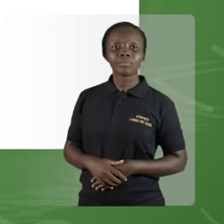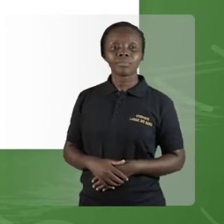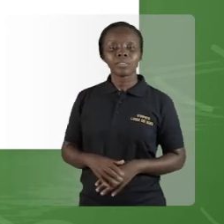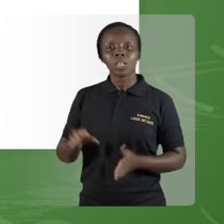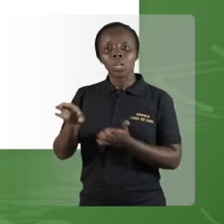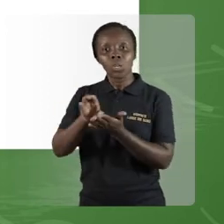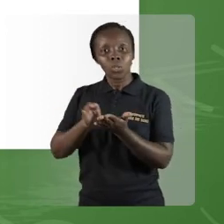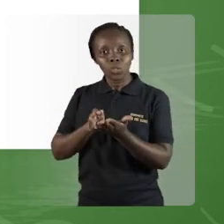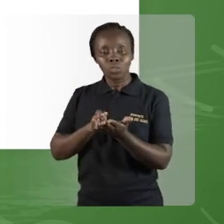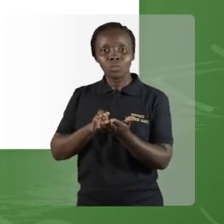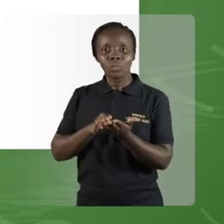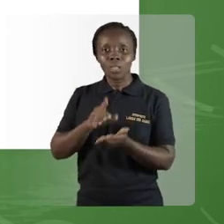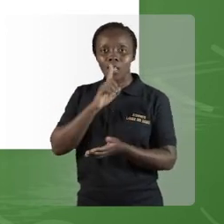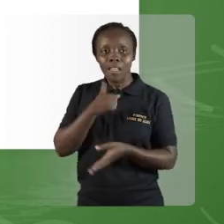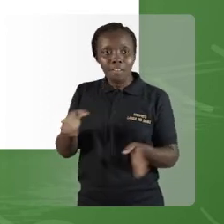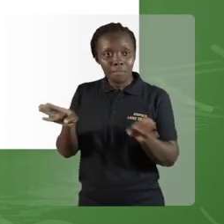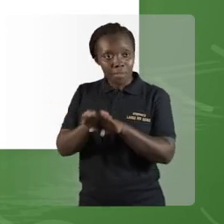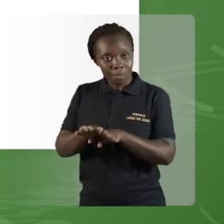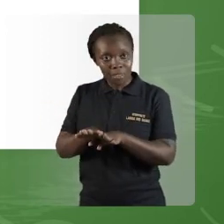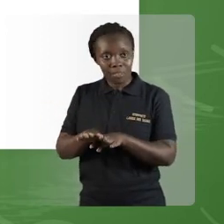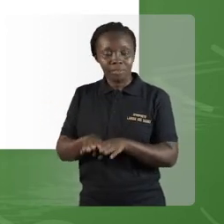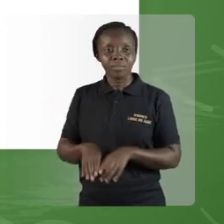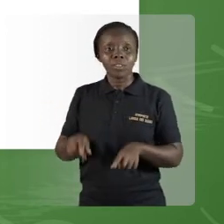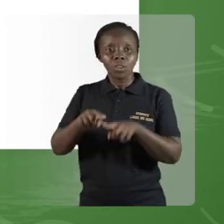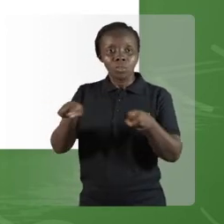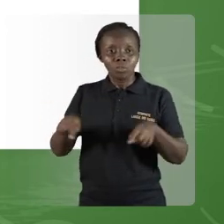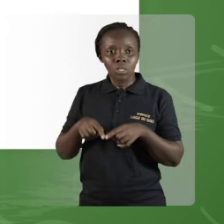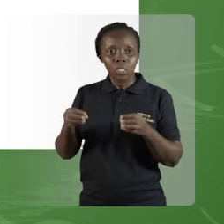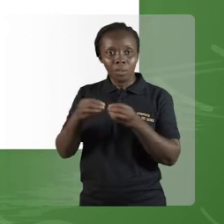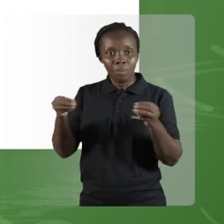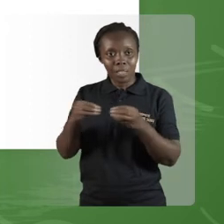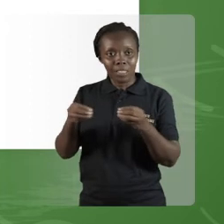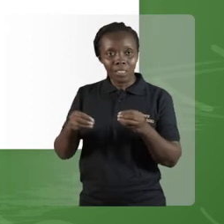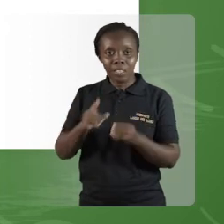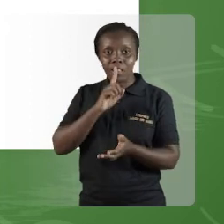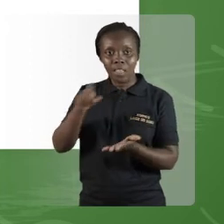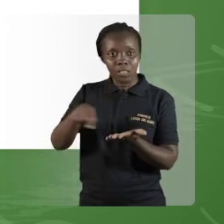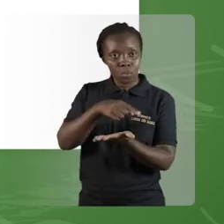Le circuit est fermé et le champ magnétique est supprimé.